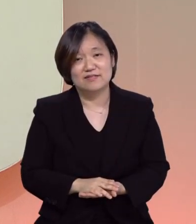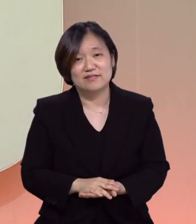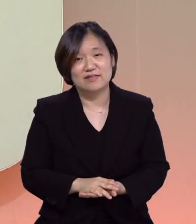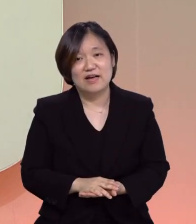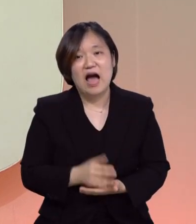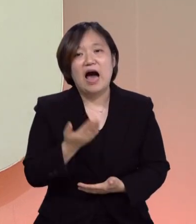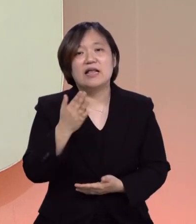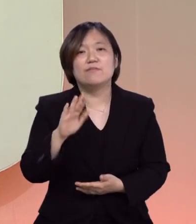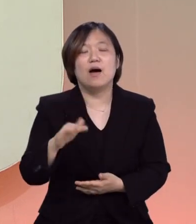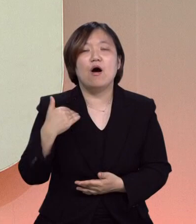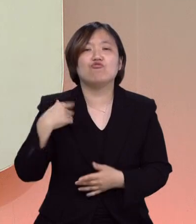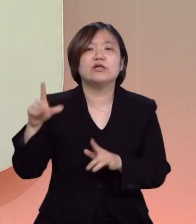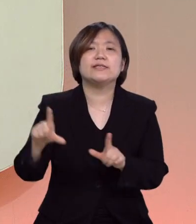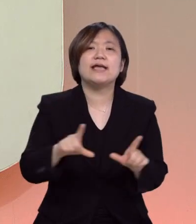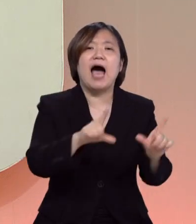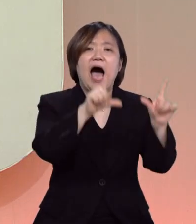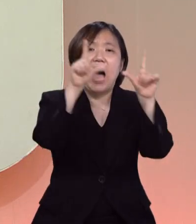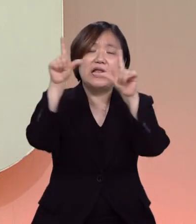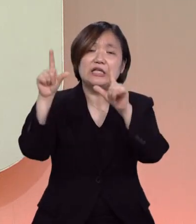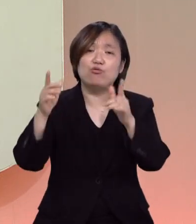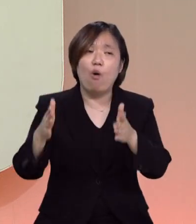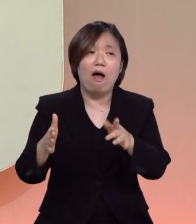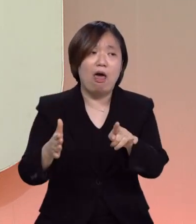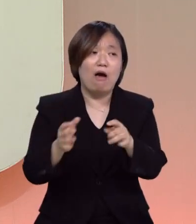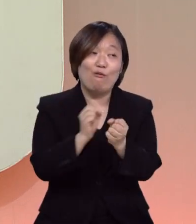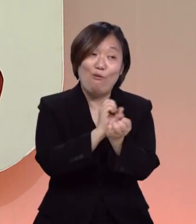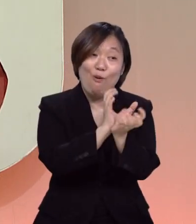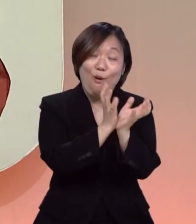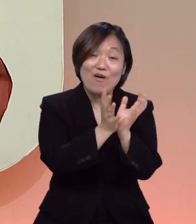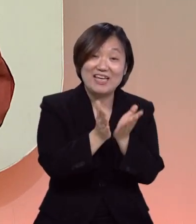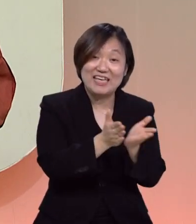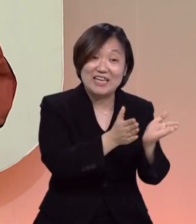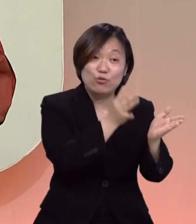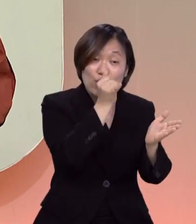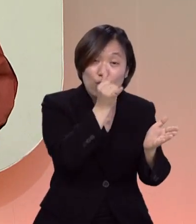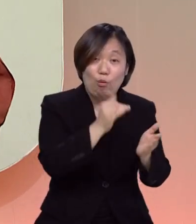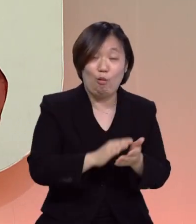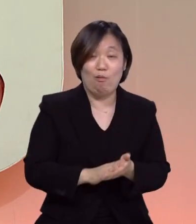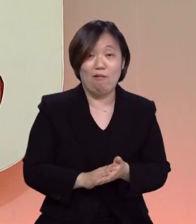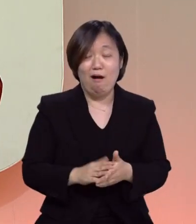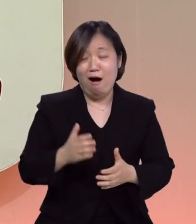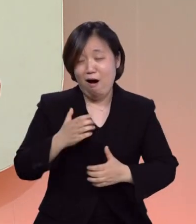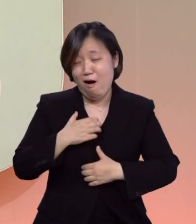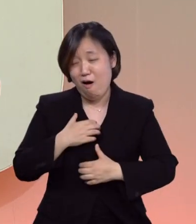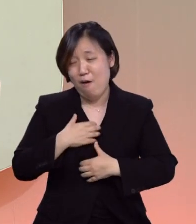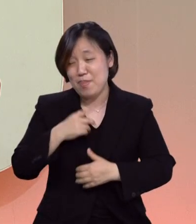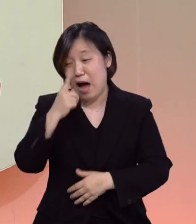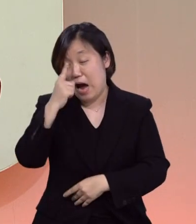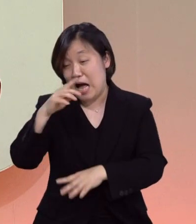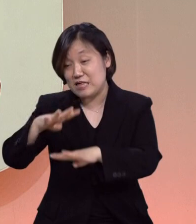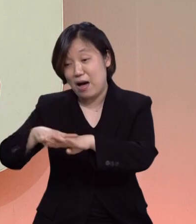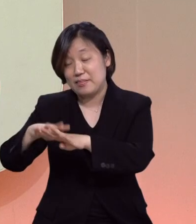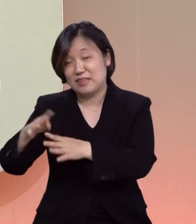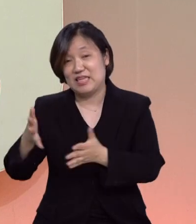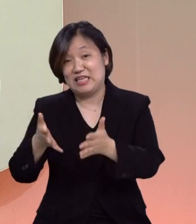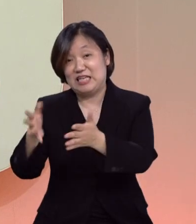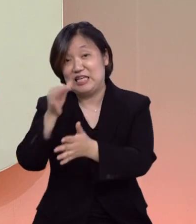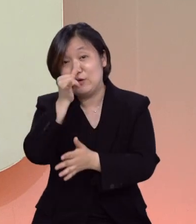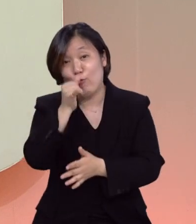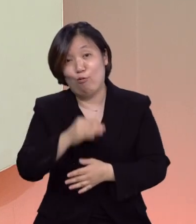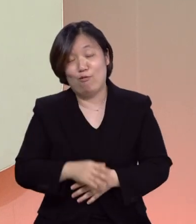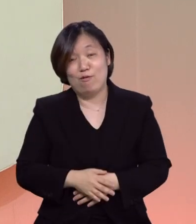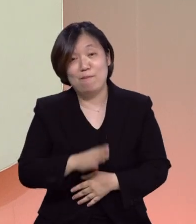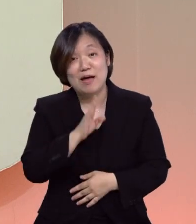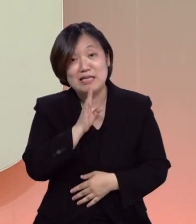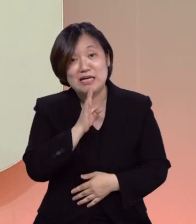인생이란 길을 걸을 때 꽃길이 있을 때도 있지만 험난한 가시 발길이 있을 수도 있지 않습니까